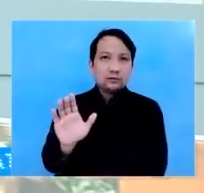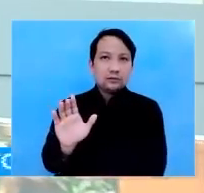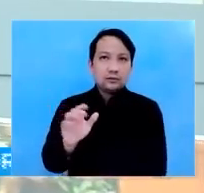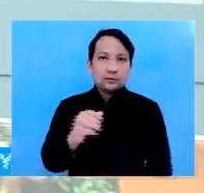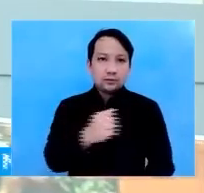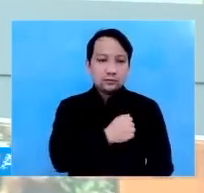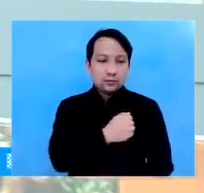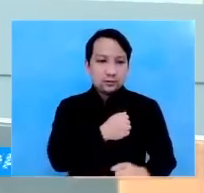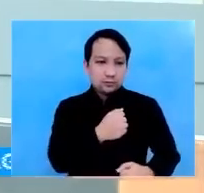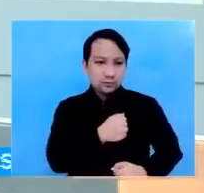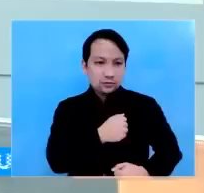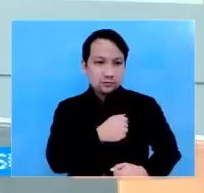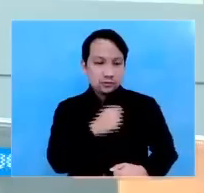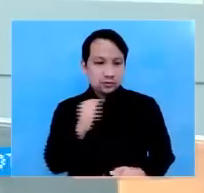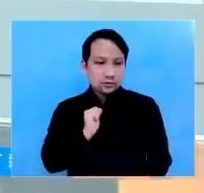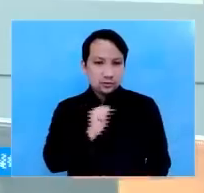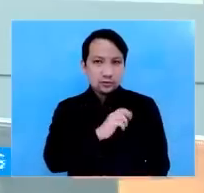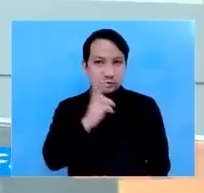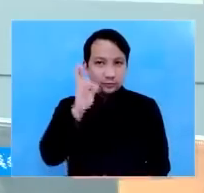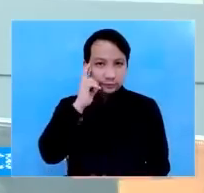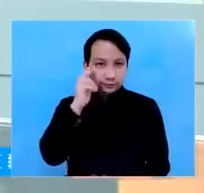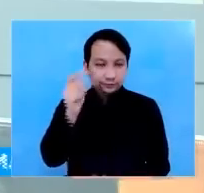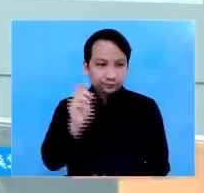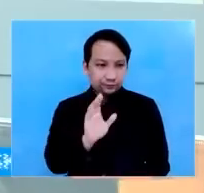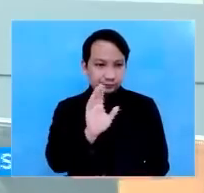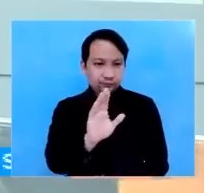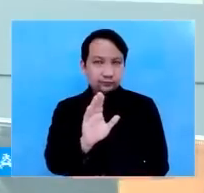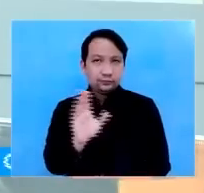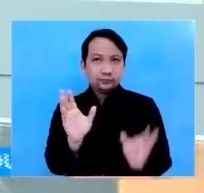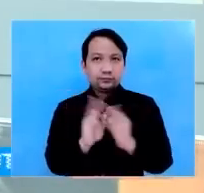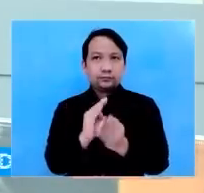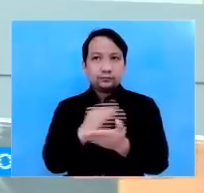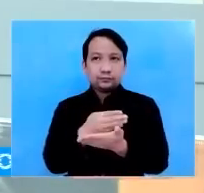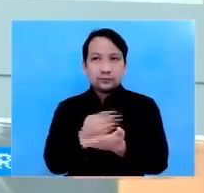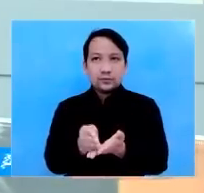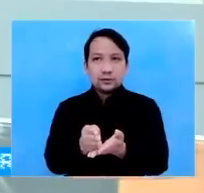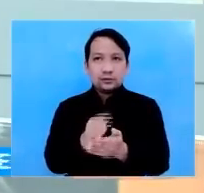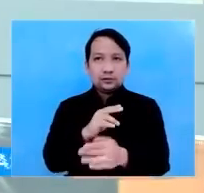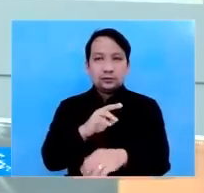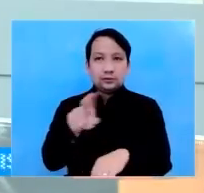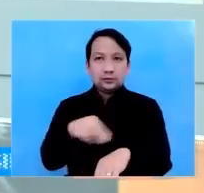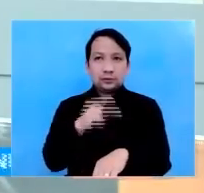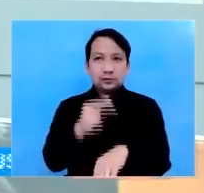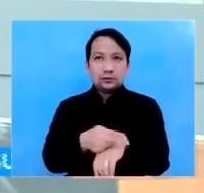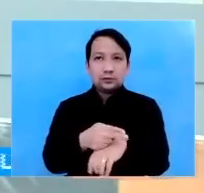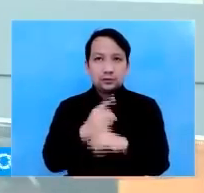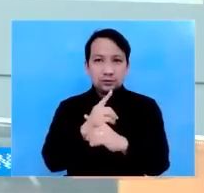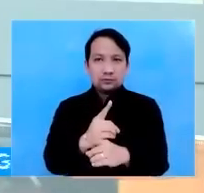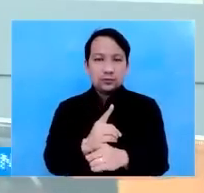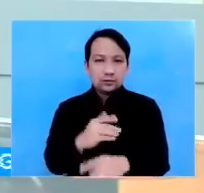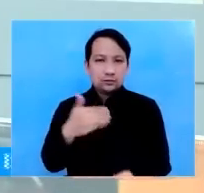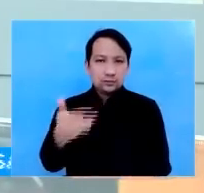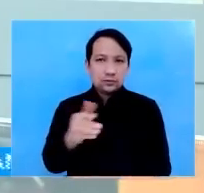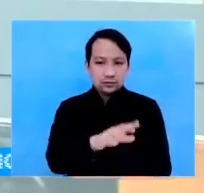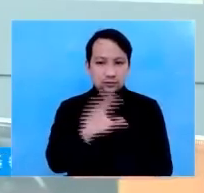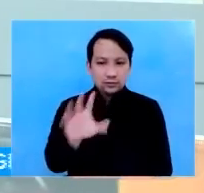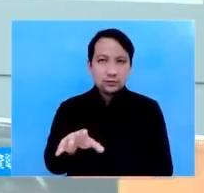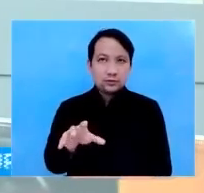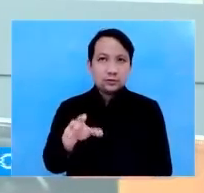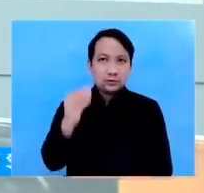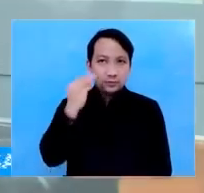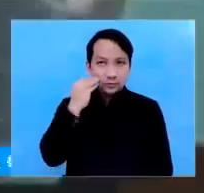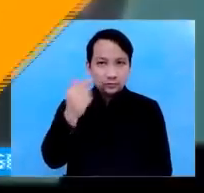Senador Rafi Tulfo sa briefing ng Senado sa pondo ng Department of National Defense. Nasa frontline ng balitang yan si Mon